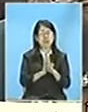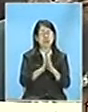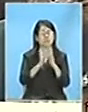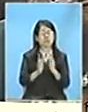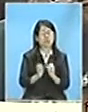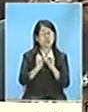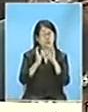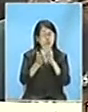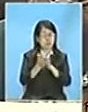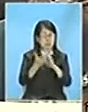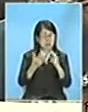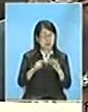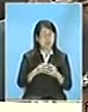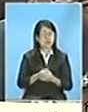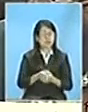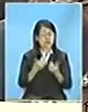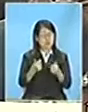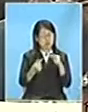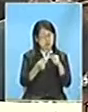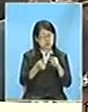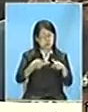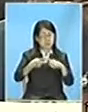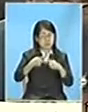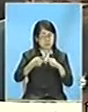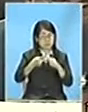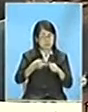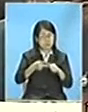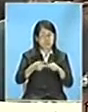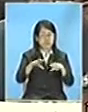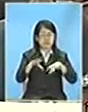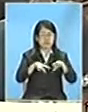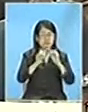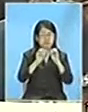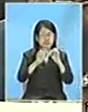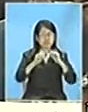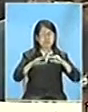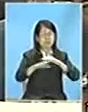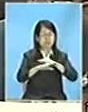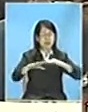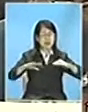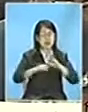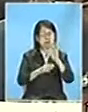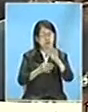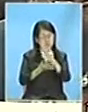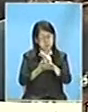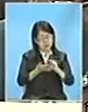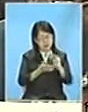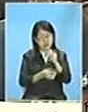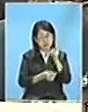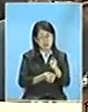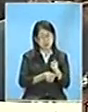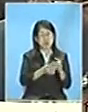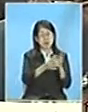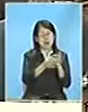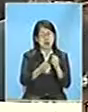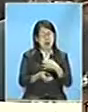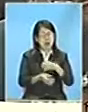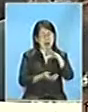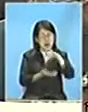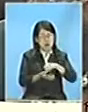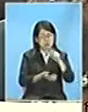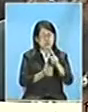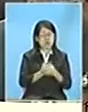เนี่ยนะการจัดการศึกษาอุดมศึกษาเนี่ยยังจะต้องอาศัยการบริหารราชการ